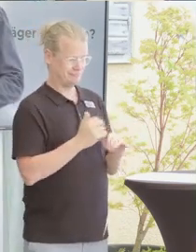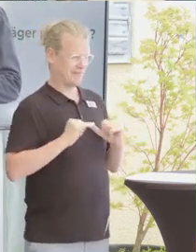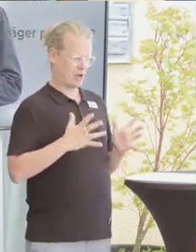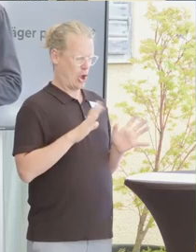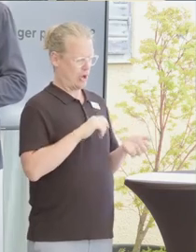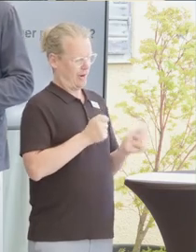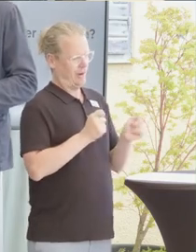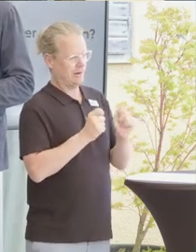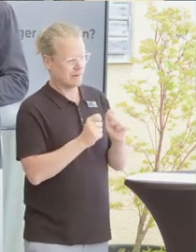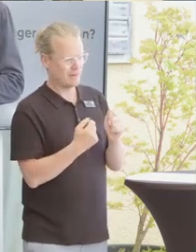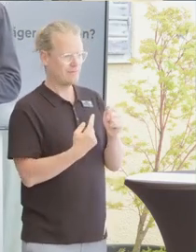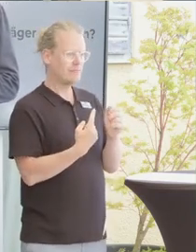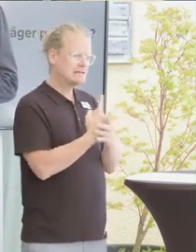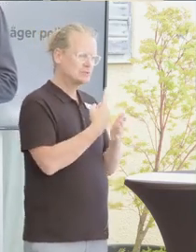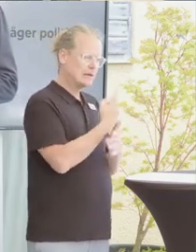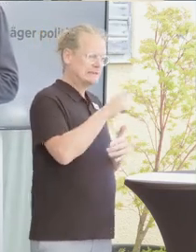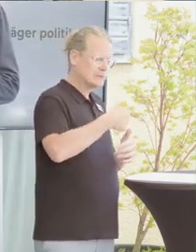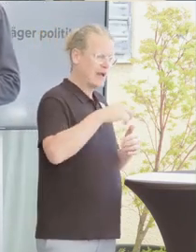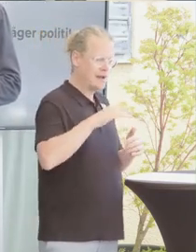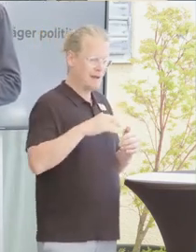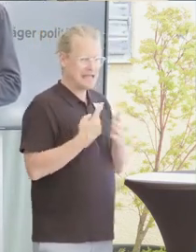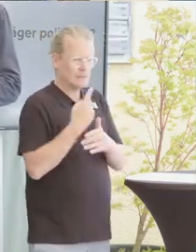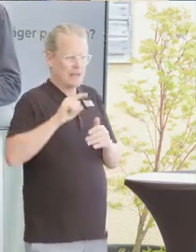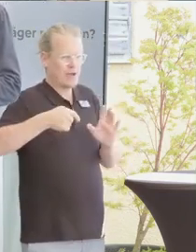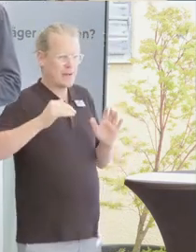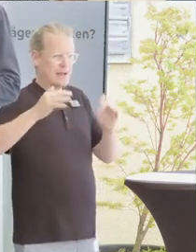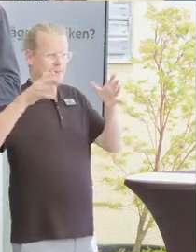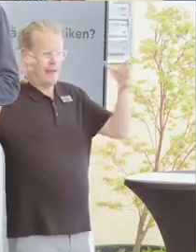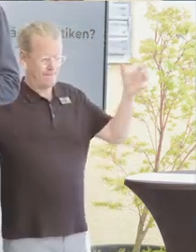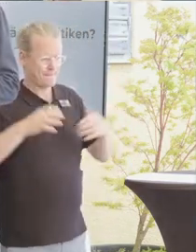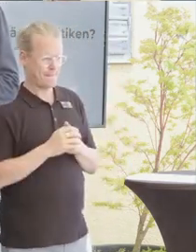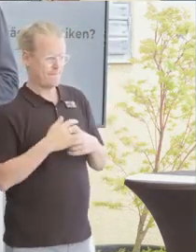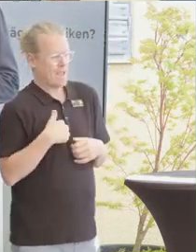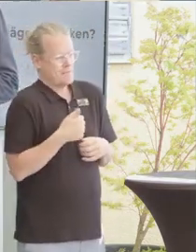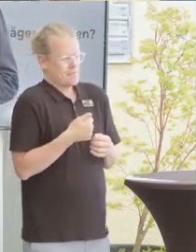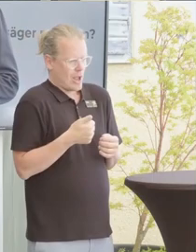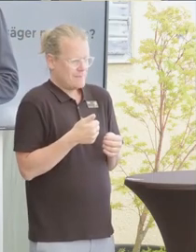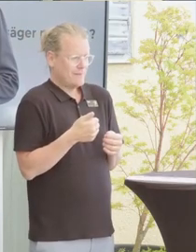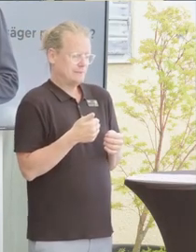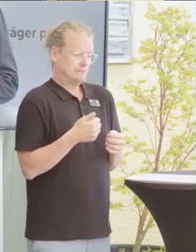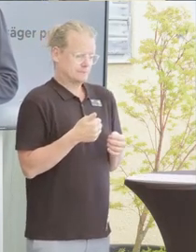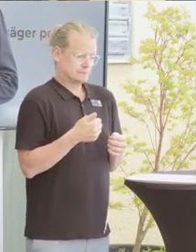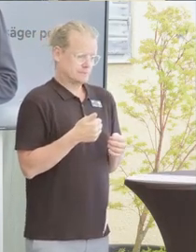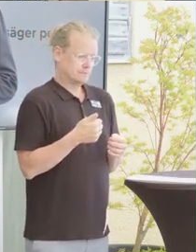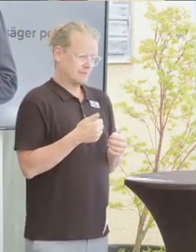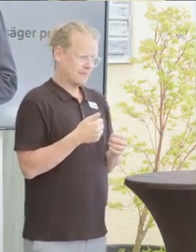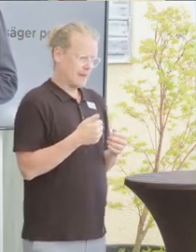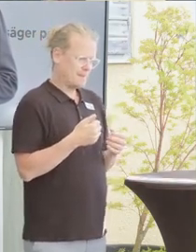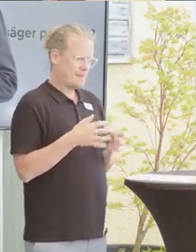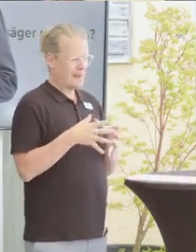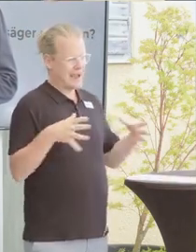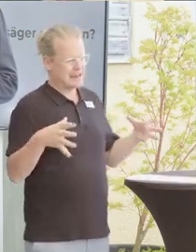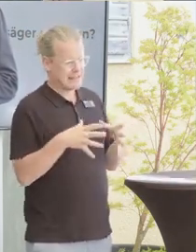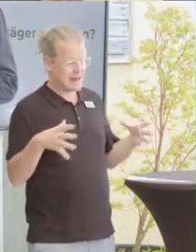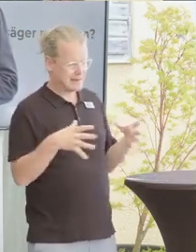För det handlar ju inte om bara, vi behöver ju naturligtvis en större massdigitalisering. Man brukar alltid hänvisa till Norge när man pratar om det, där de